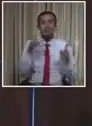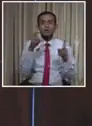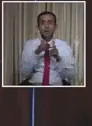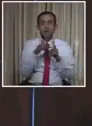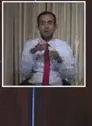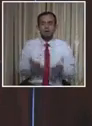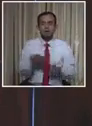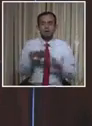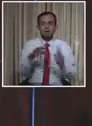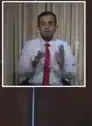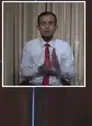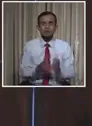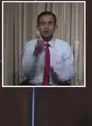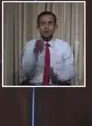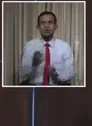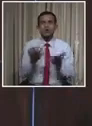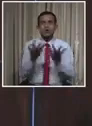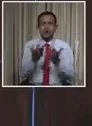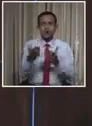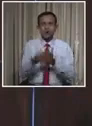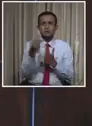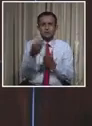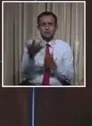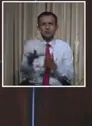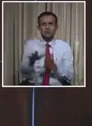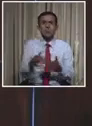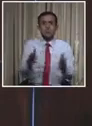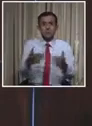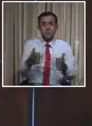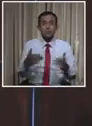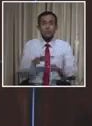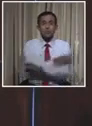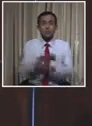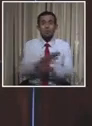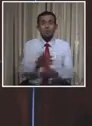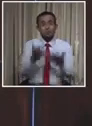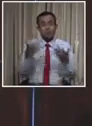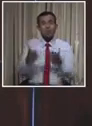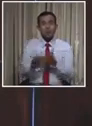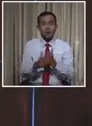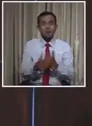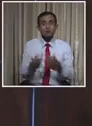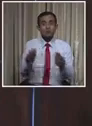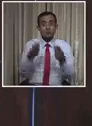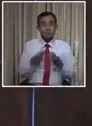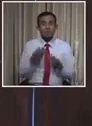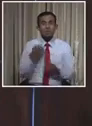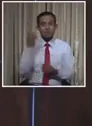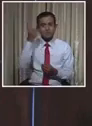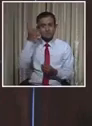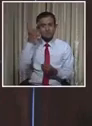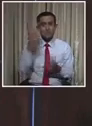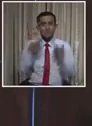වරද කිලෝමීටර් 1000 ගණක් හදලා දීලා තියෙනවා දැන් අපිට තවත් සැලසුම් විශාල ප්‍රමාණයක් හදලා දීලා තියෙනවා අපිට මතකයි